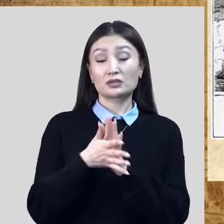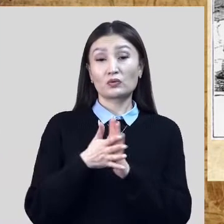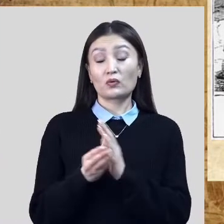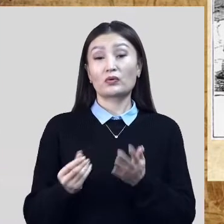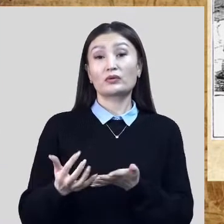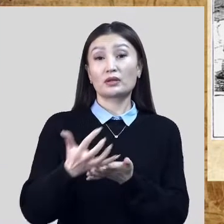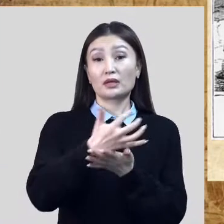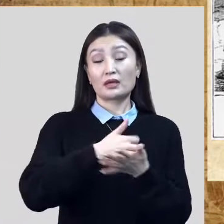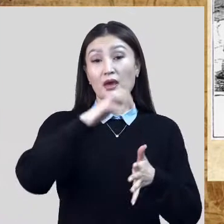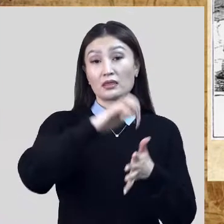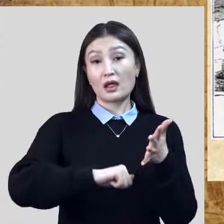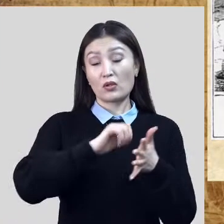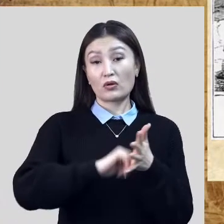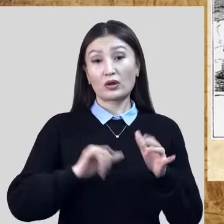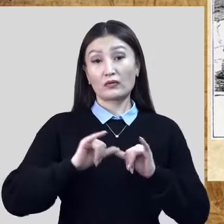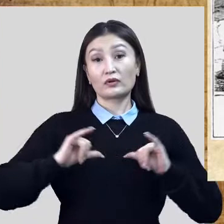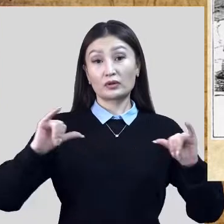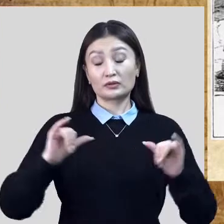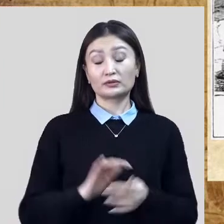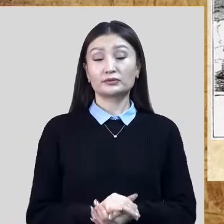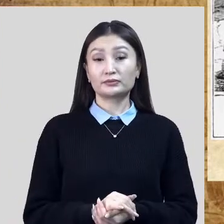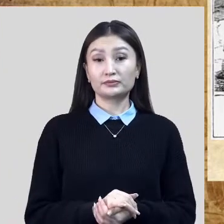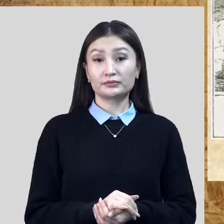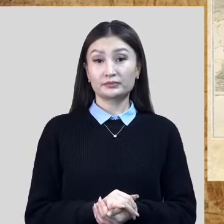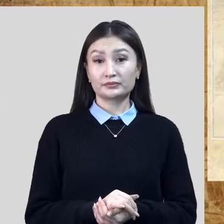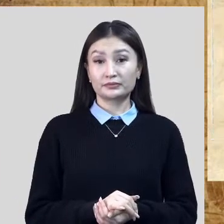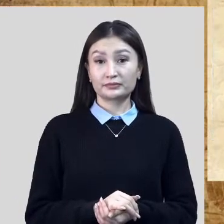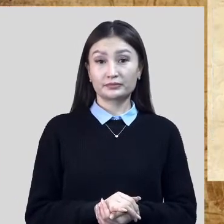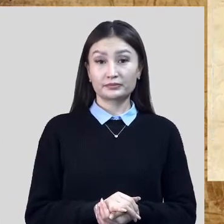размеры, количество налогов и поборов.